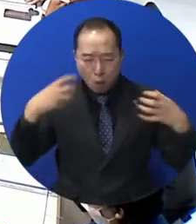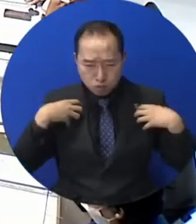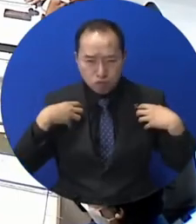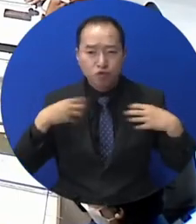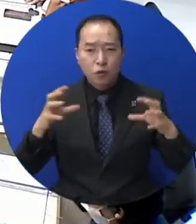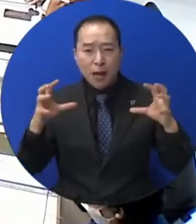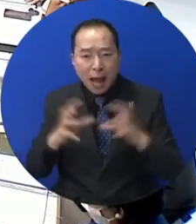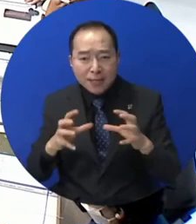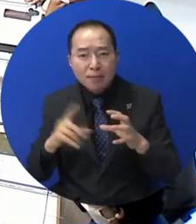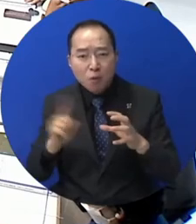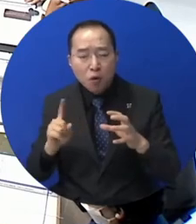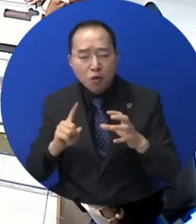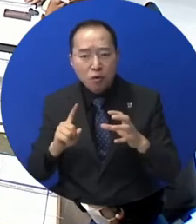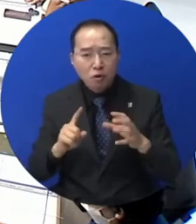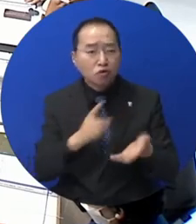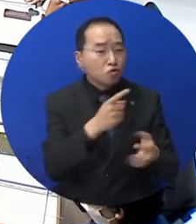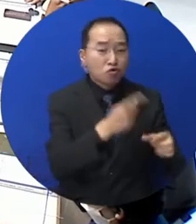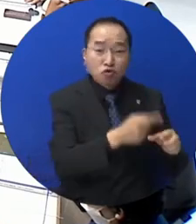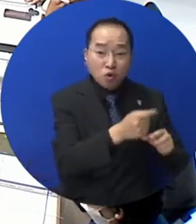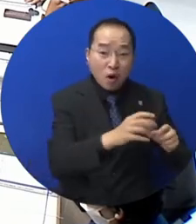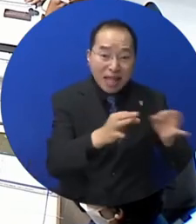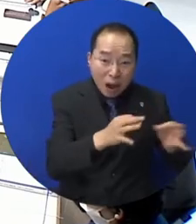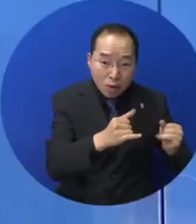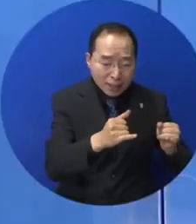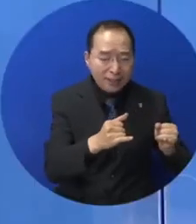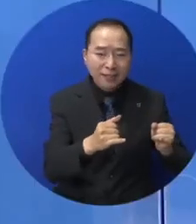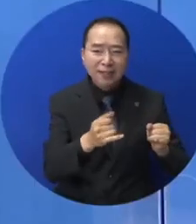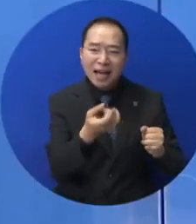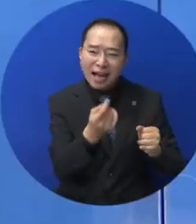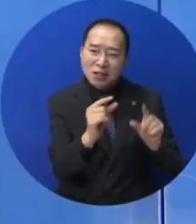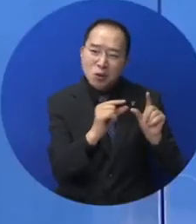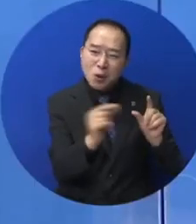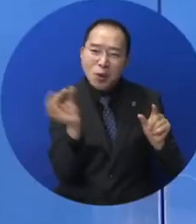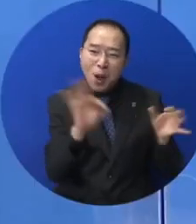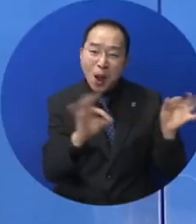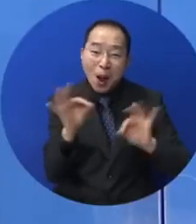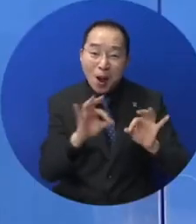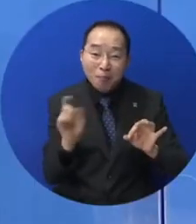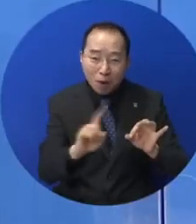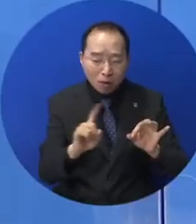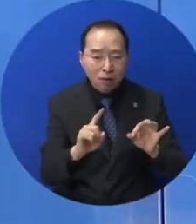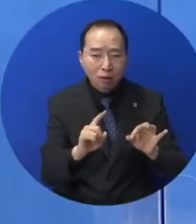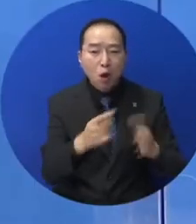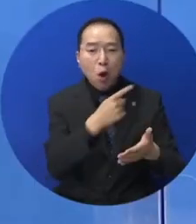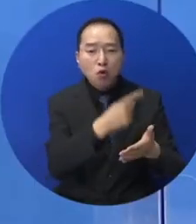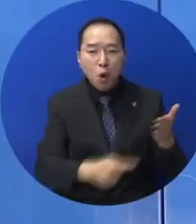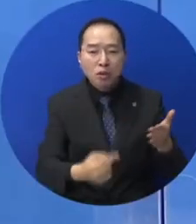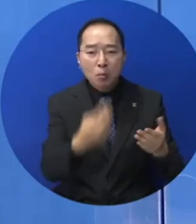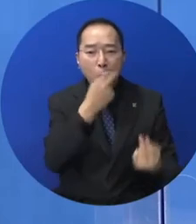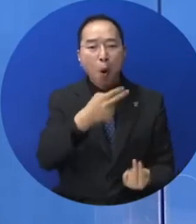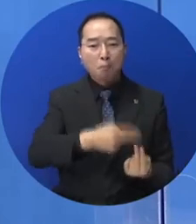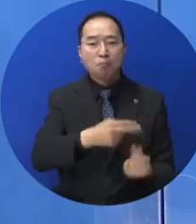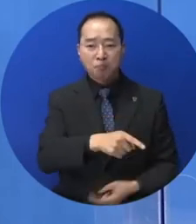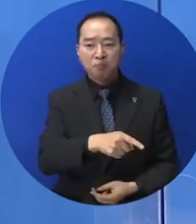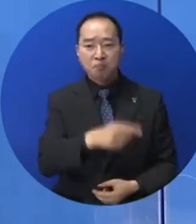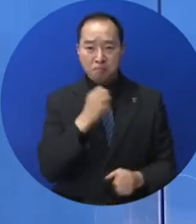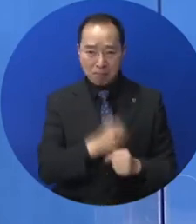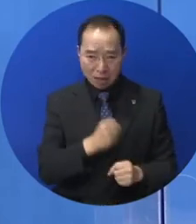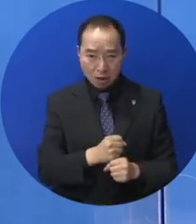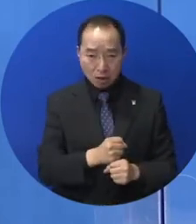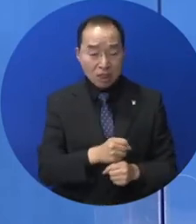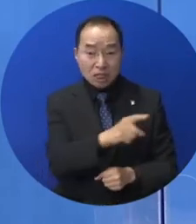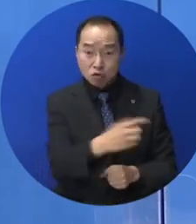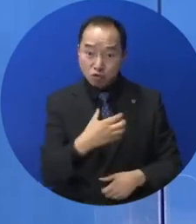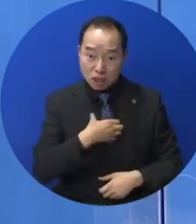지방자치단체와 그 중소상공인 자영업이 같이 부담하는 소상공인 손실보험 제도를 도입을 해서 이런 위기가 왔을